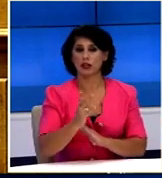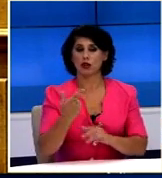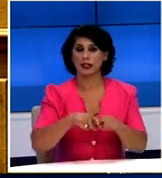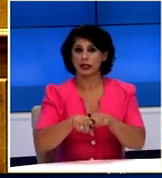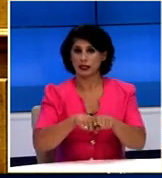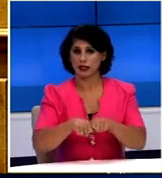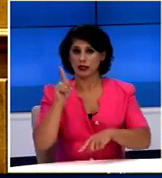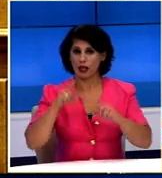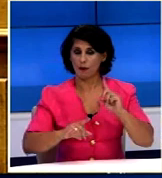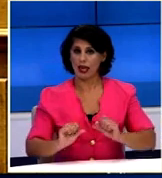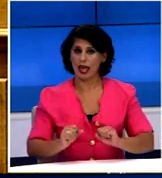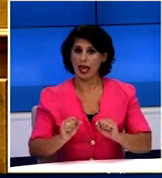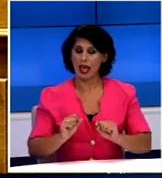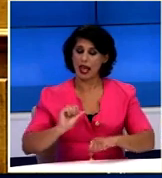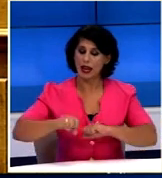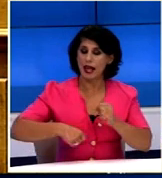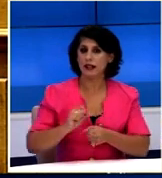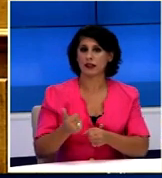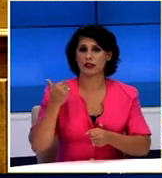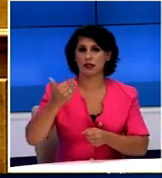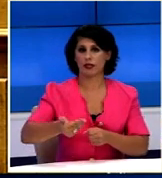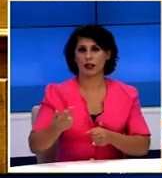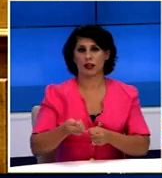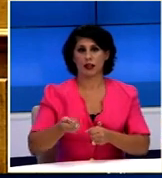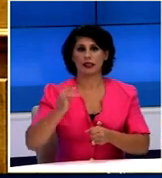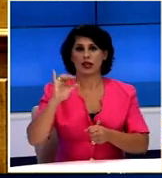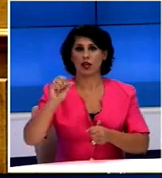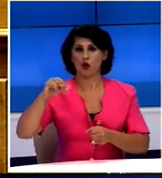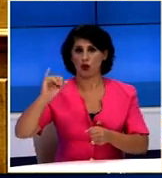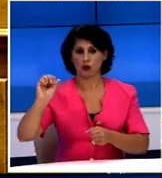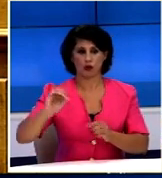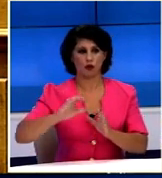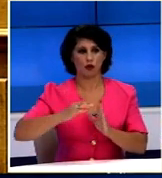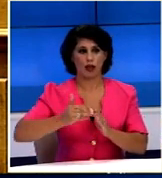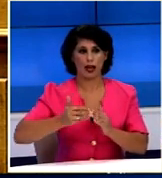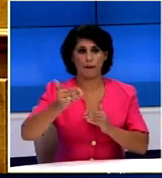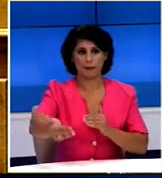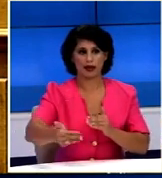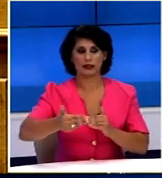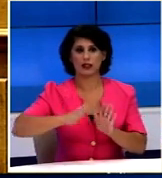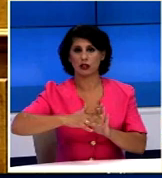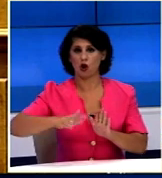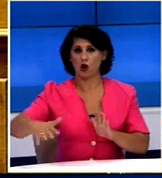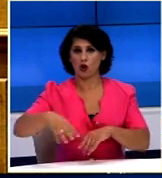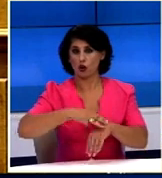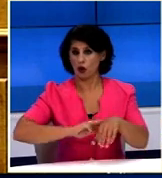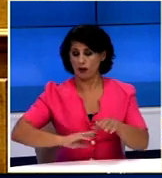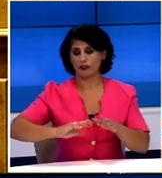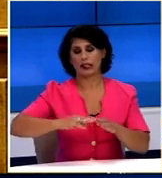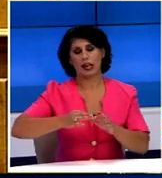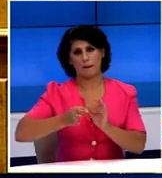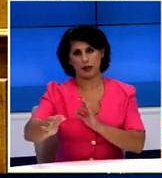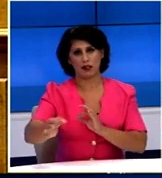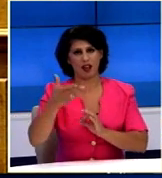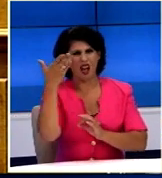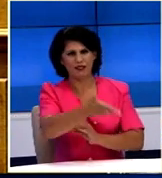αφορά ορισμένες ενέργειες που σκέφτεστε να κάνετε στο Ιόνιο για την επέκταση χωρικών υδάτων. Μην το κάνετε, μας λέγατε. Αυτοί